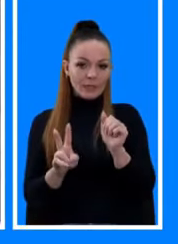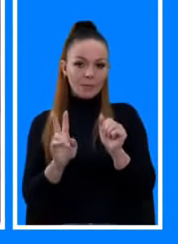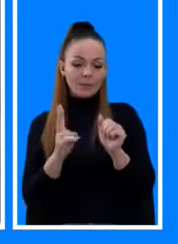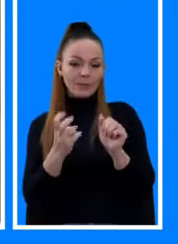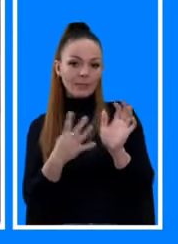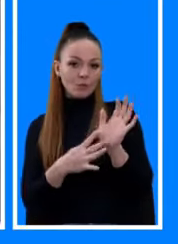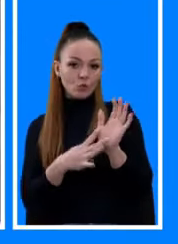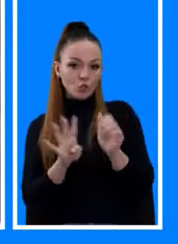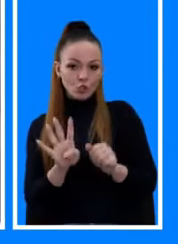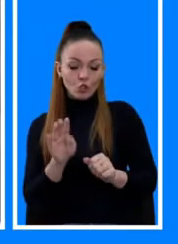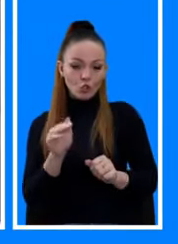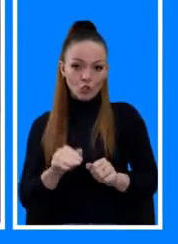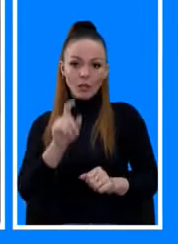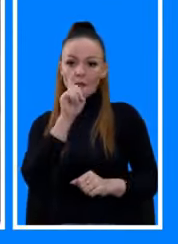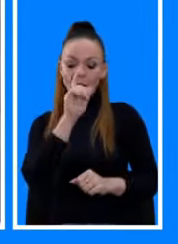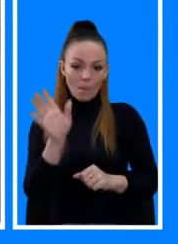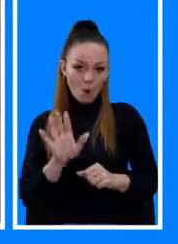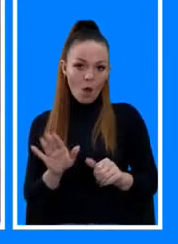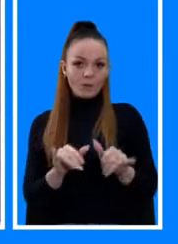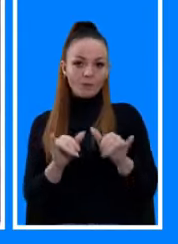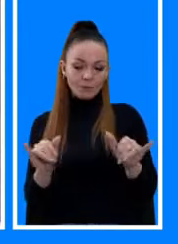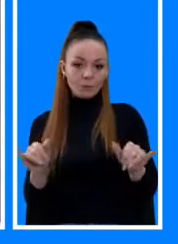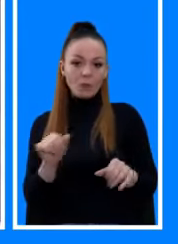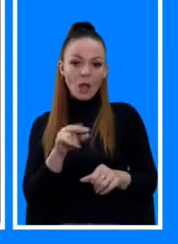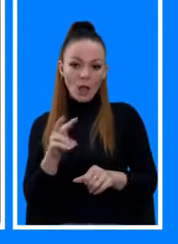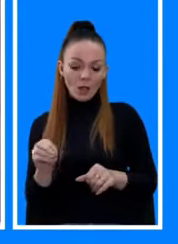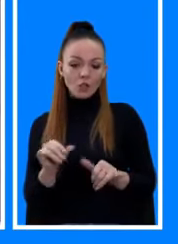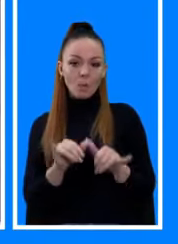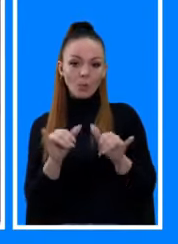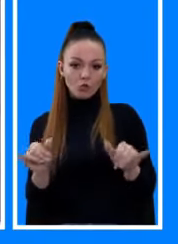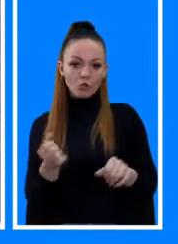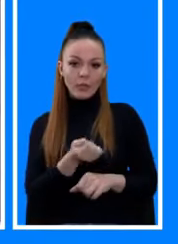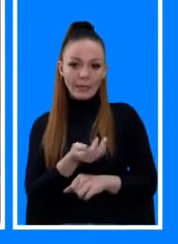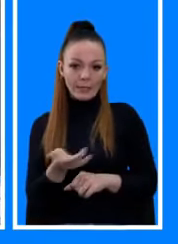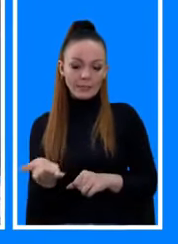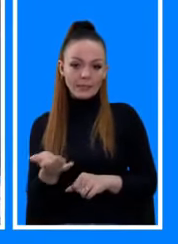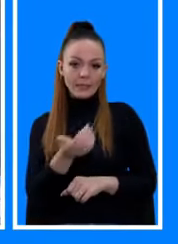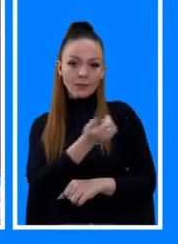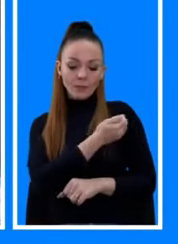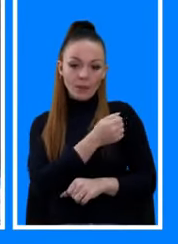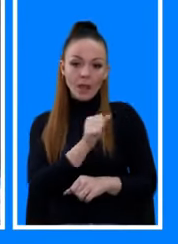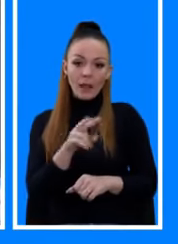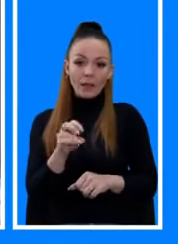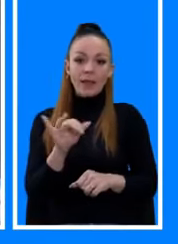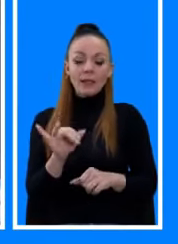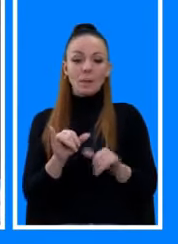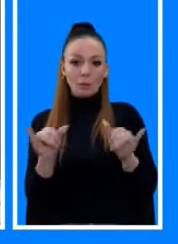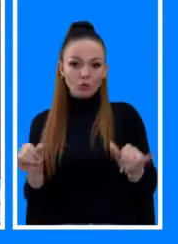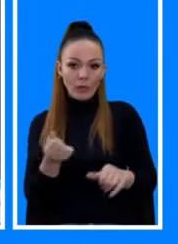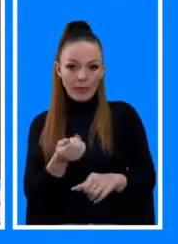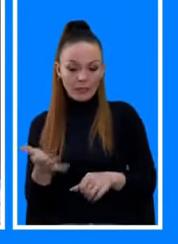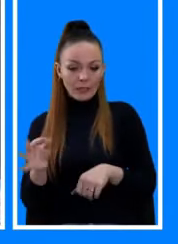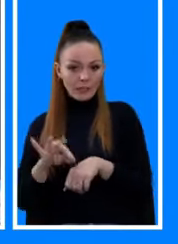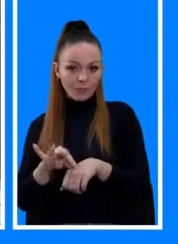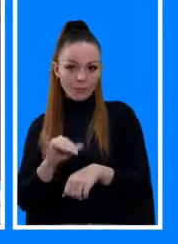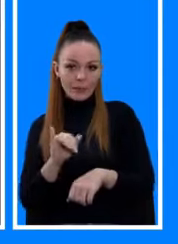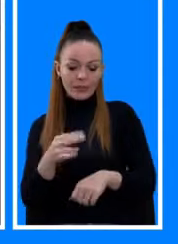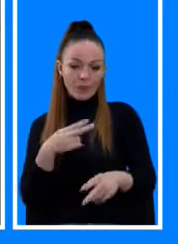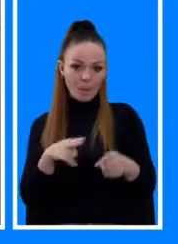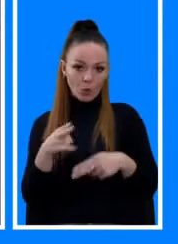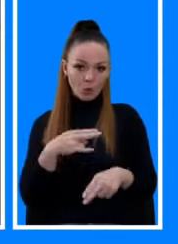292-294. Непогані темпи, але тим не менше збільшується кількість захворілих і смертності. Тому